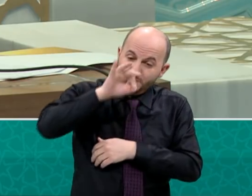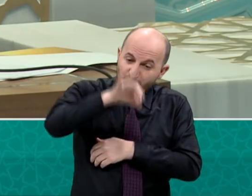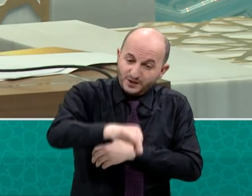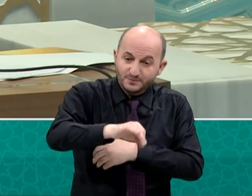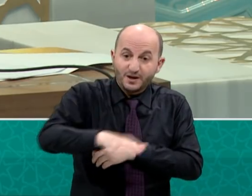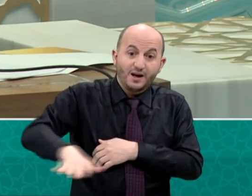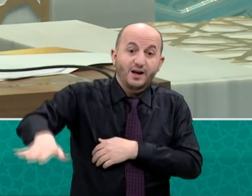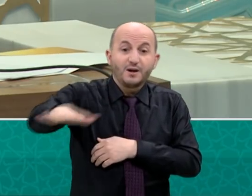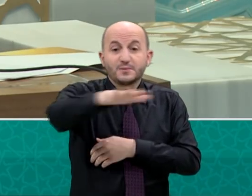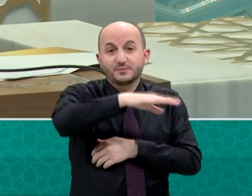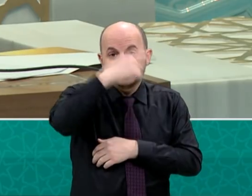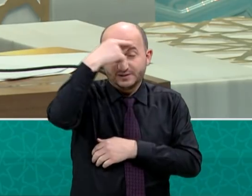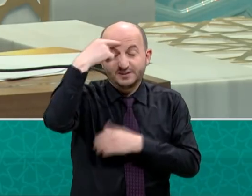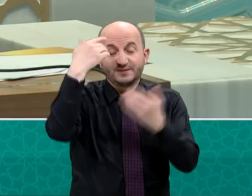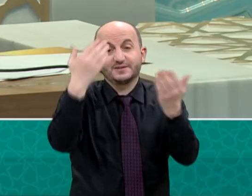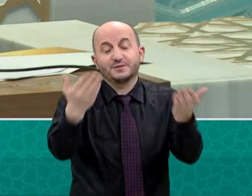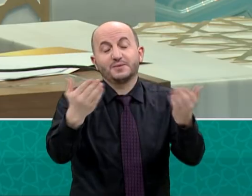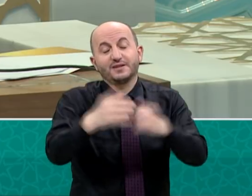Hak cümlemize nasip eylesin.